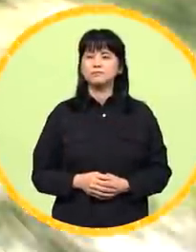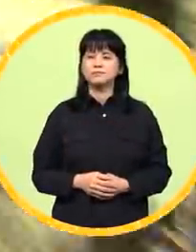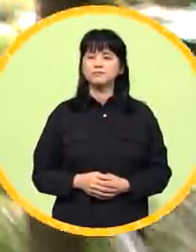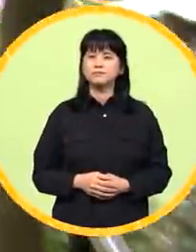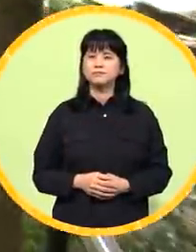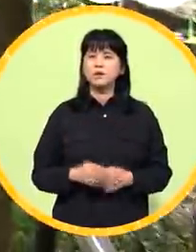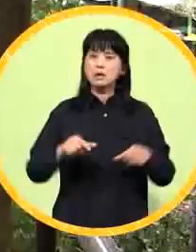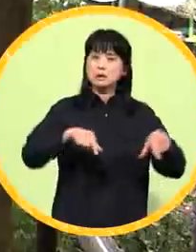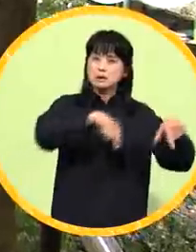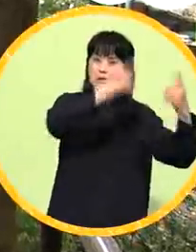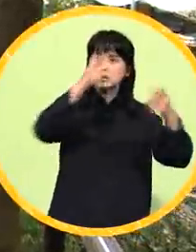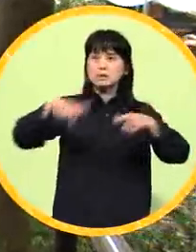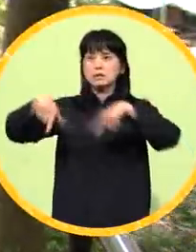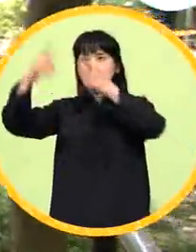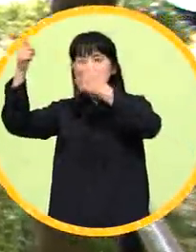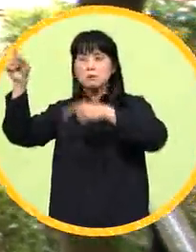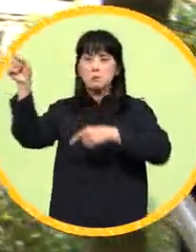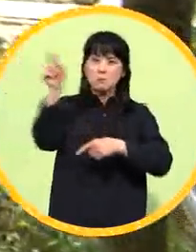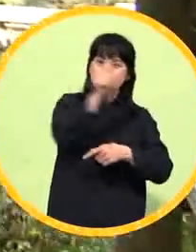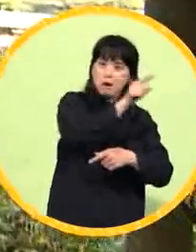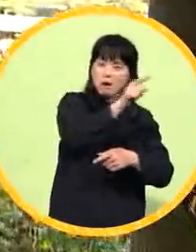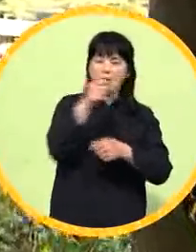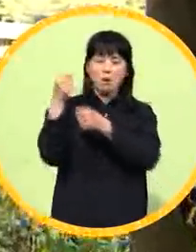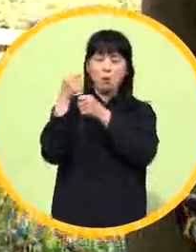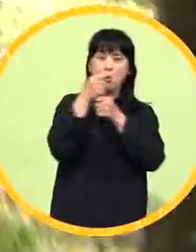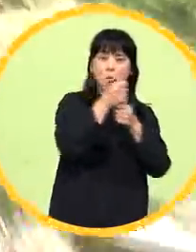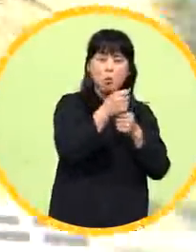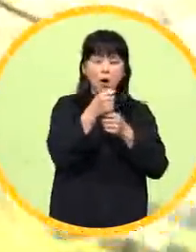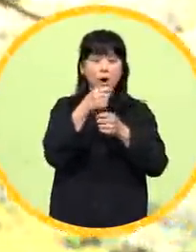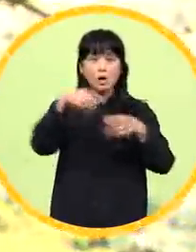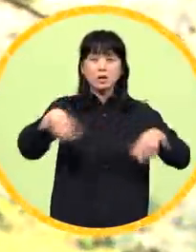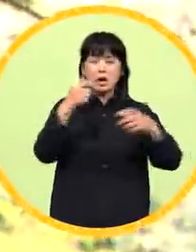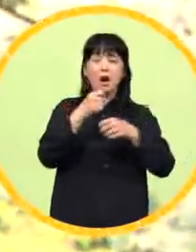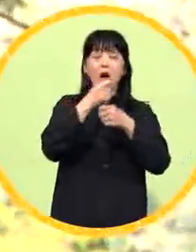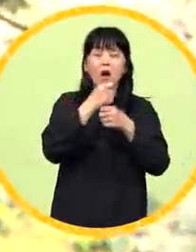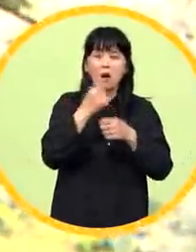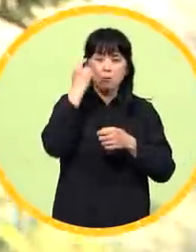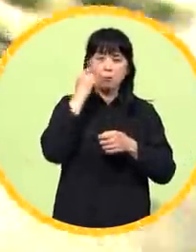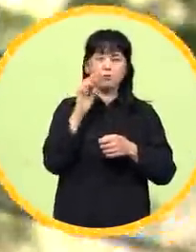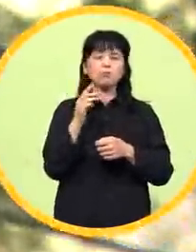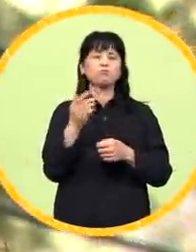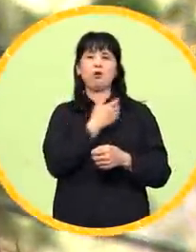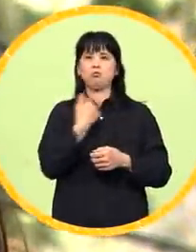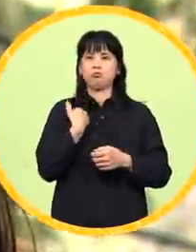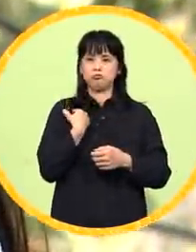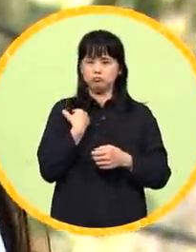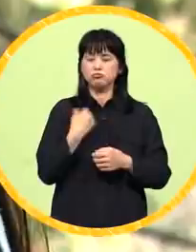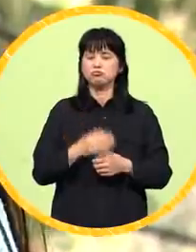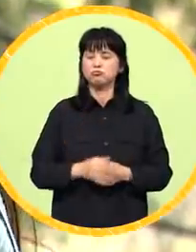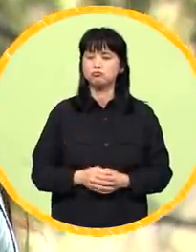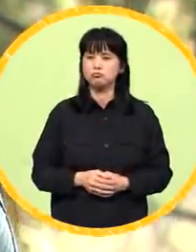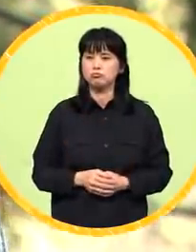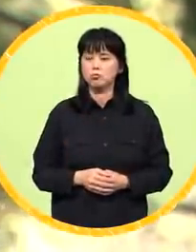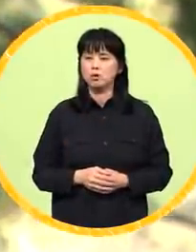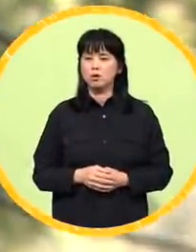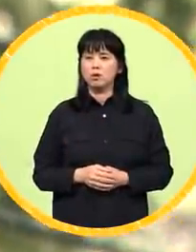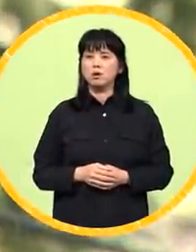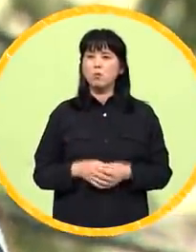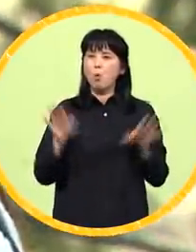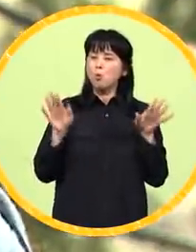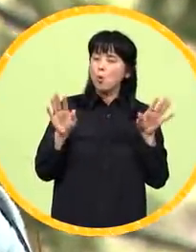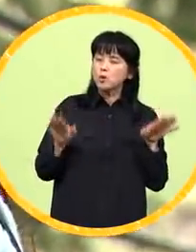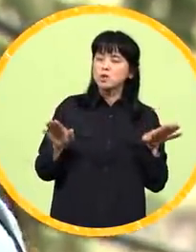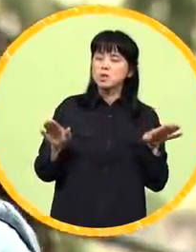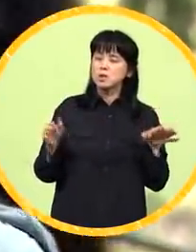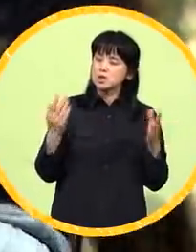もきっと気の間を通るんですけど北韓ぶつかりそうになるくらいでもぶつからない鳥に